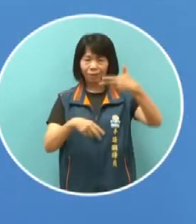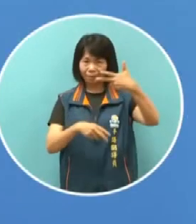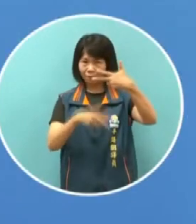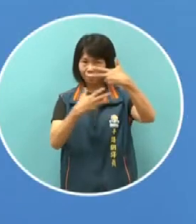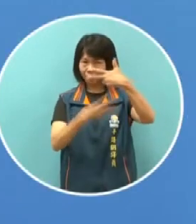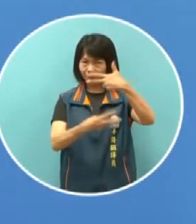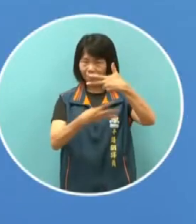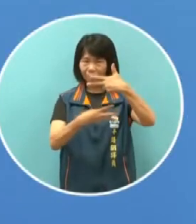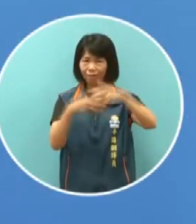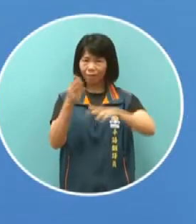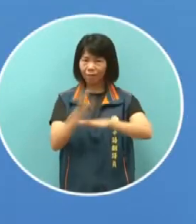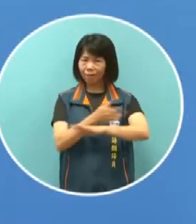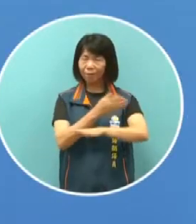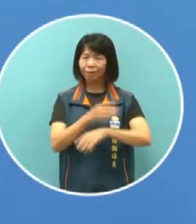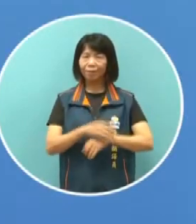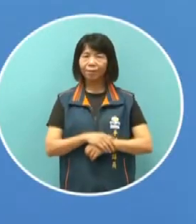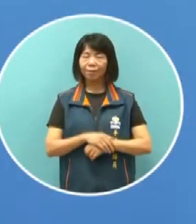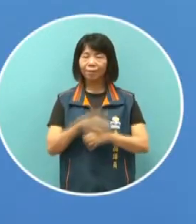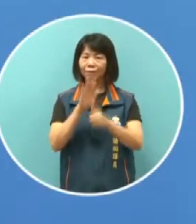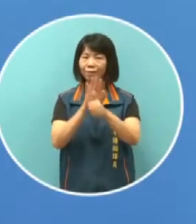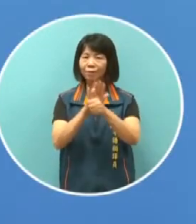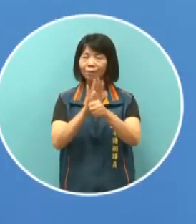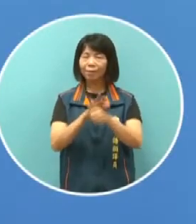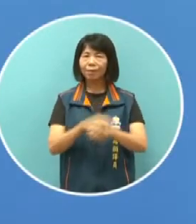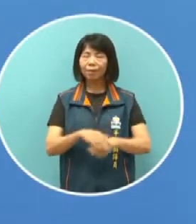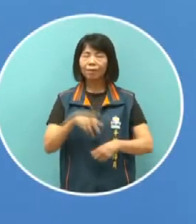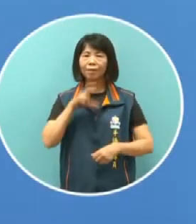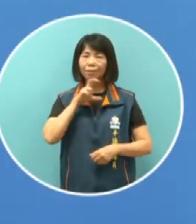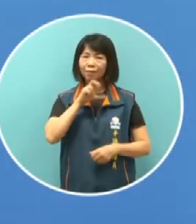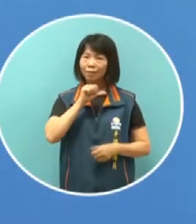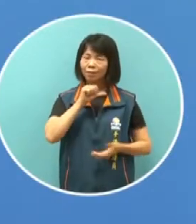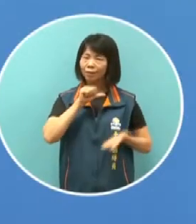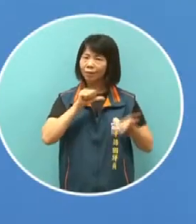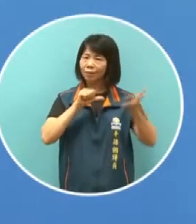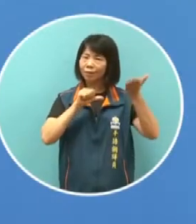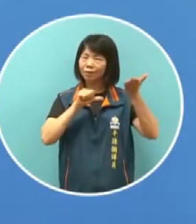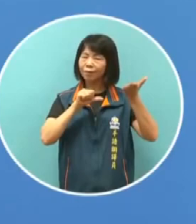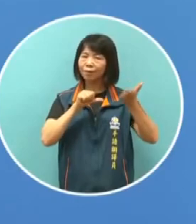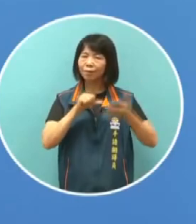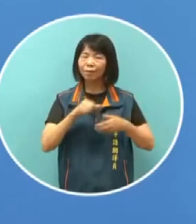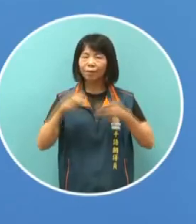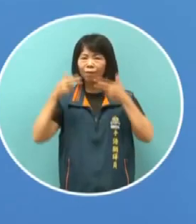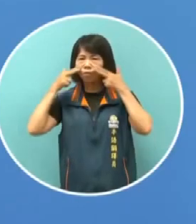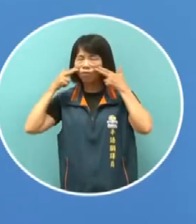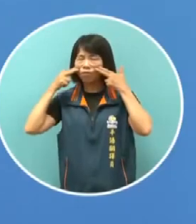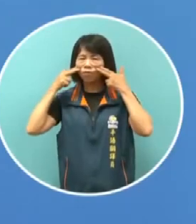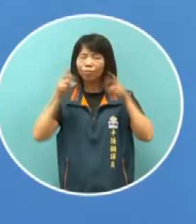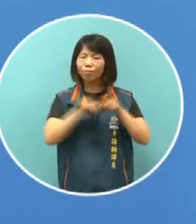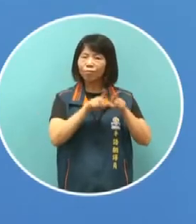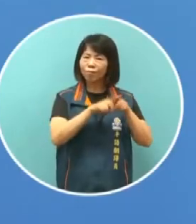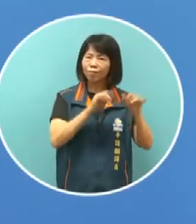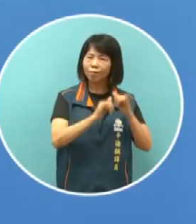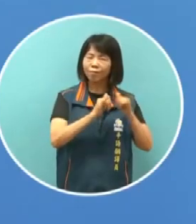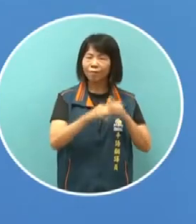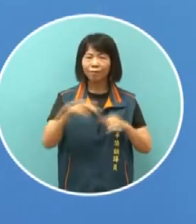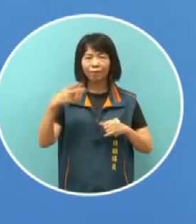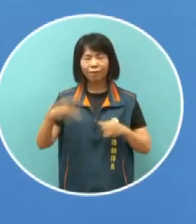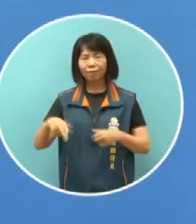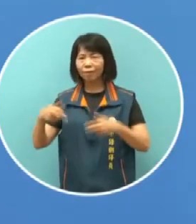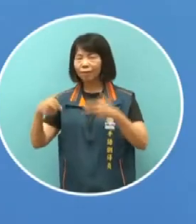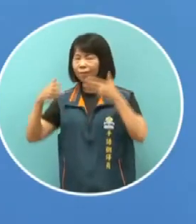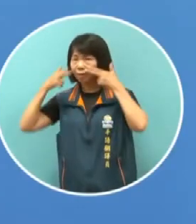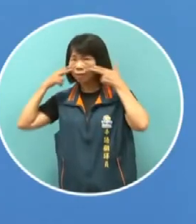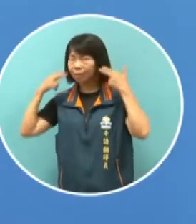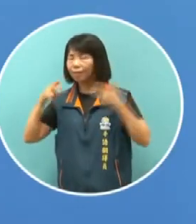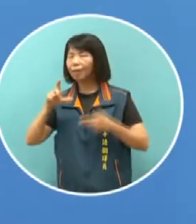7月3号开始会为75岁以上的非原住民，还有65岁以上